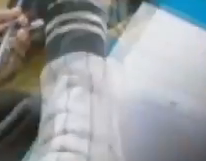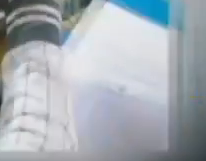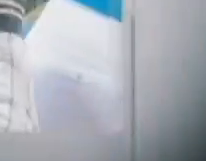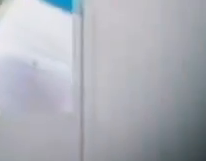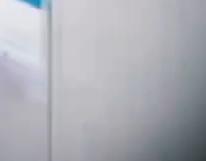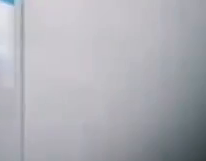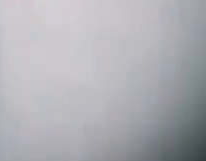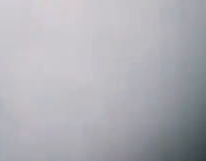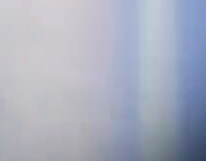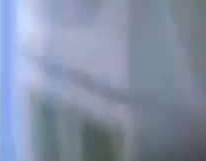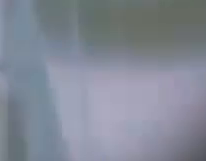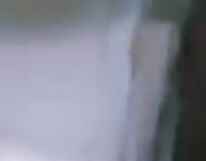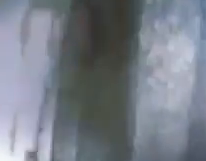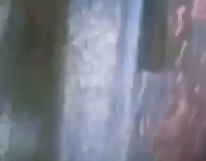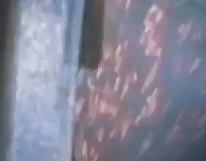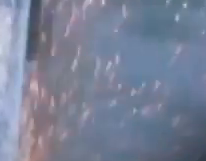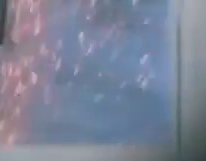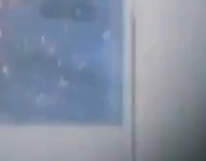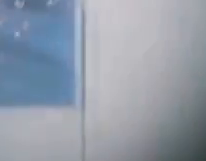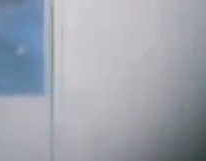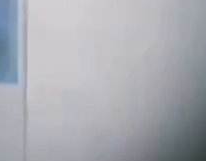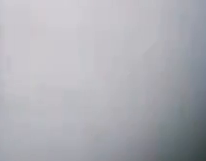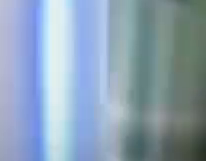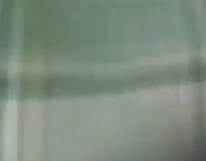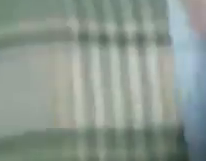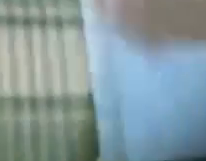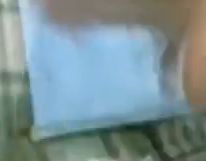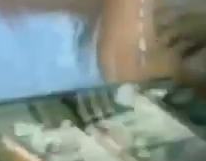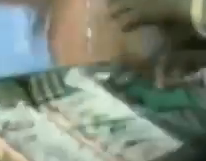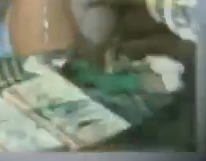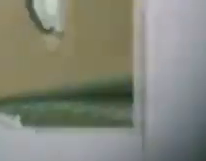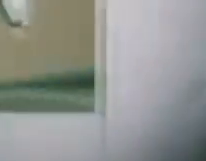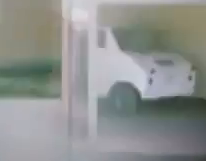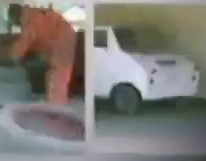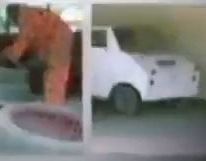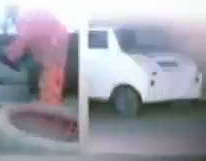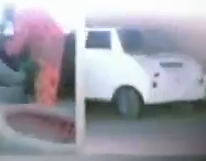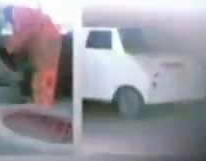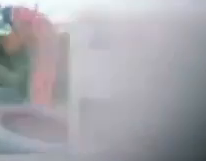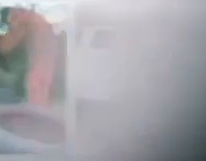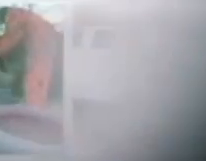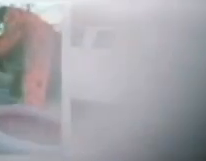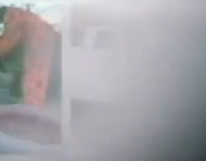Thank you.